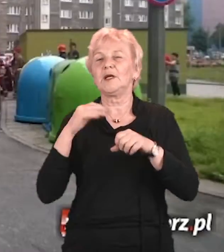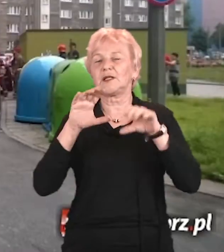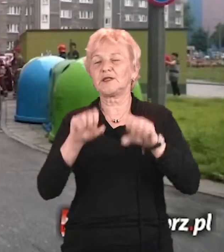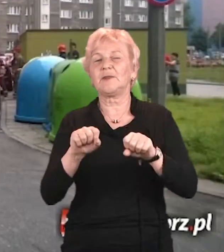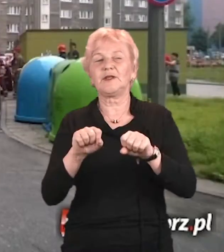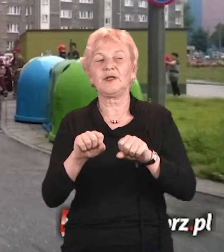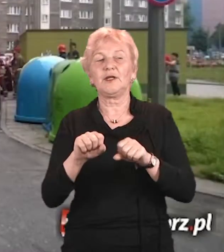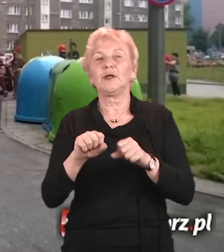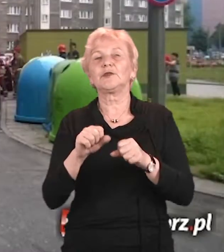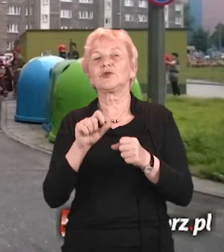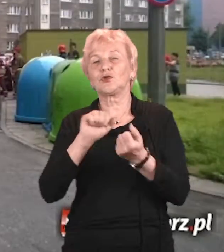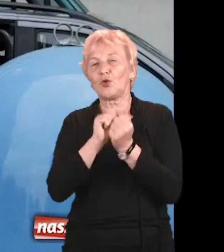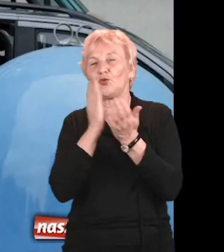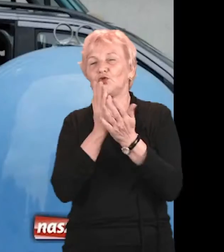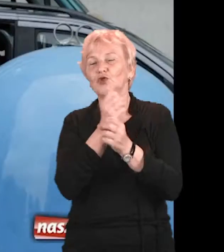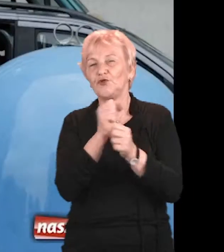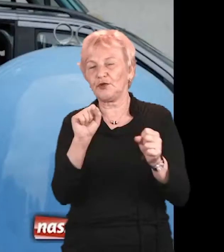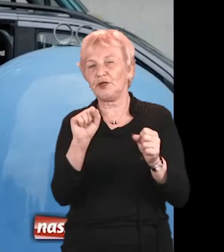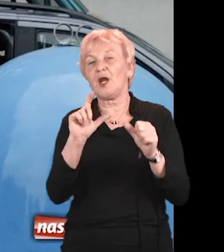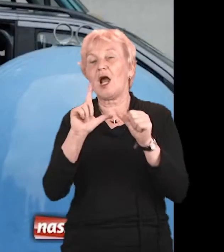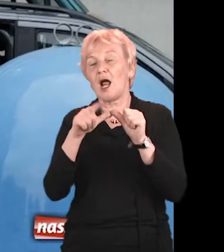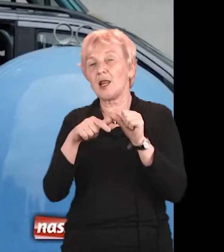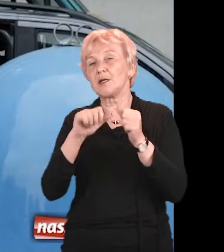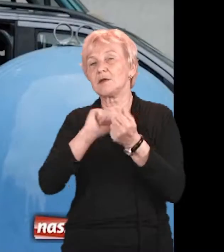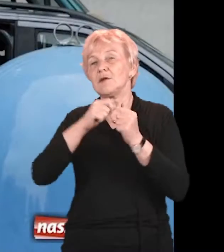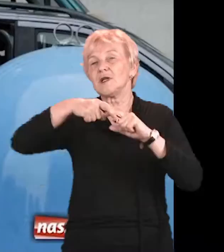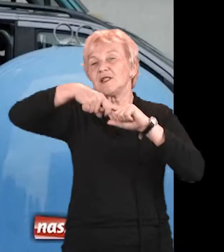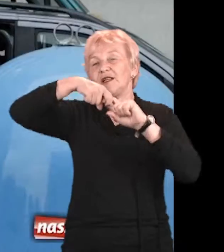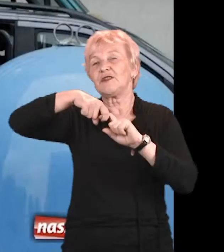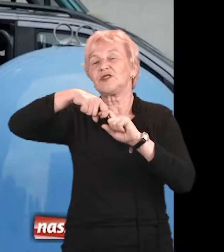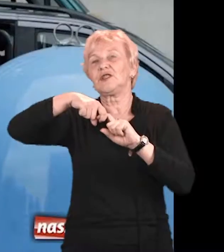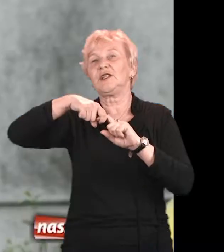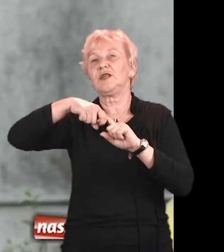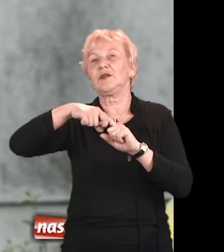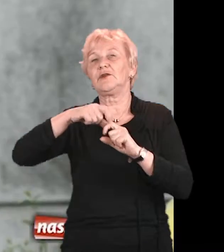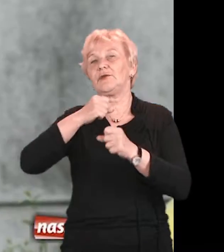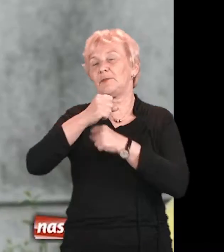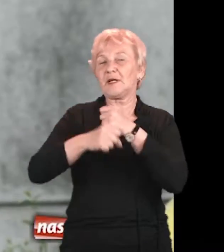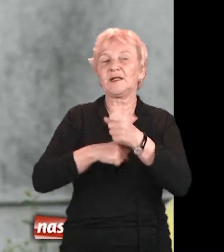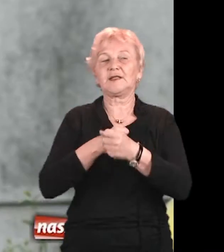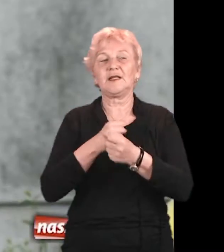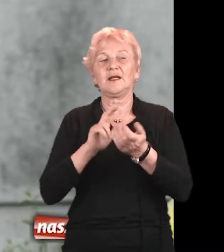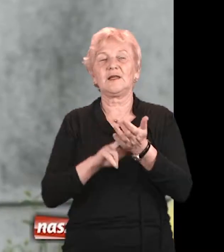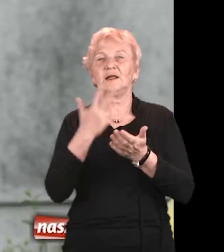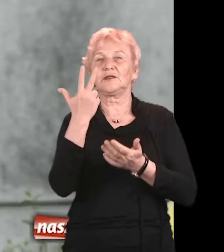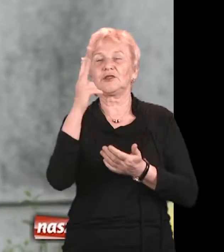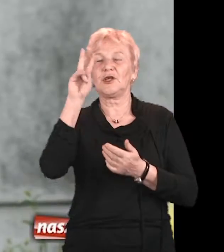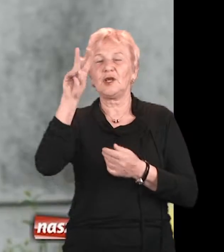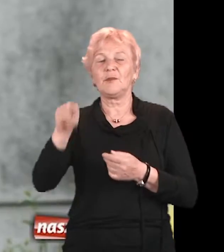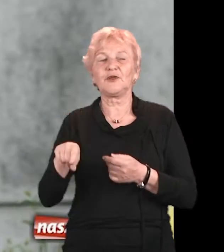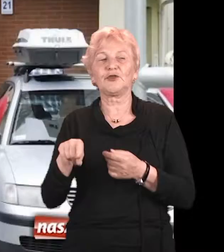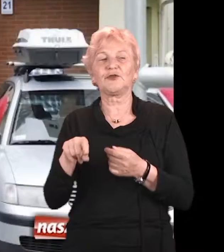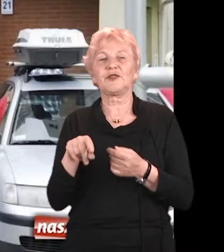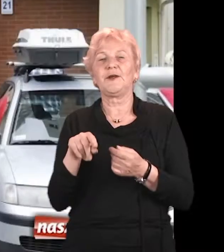zostali zwolnieni z aresztu, decyzją komendanta powiatowego zostało zawieszonych na 3 miesiące w pełnieniu obowiązków służbowych, a przedstawione